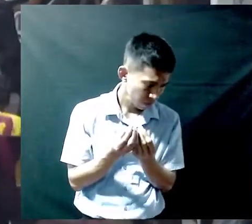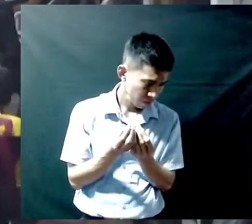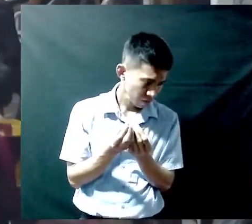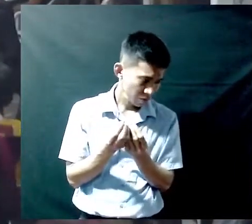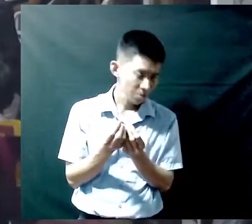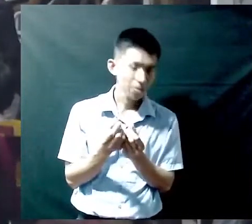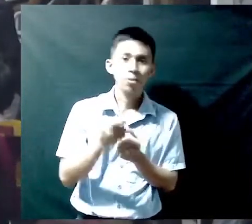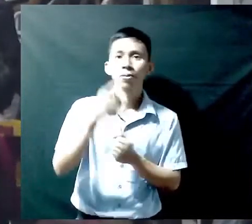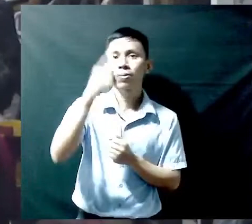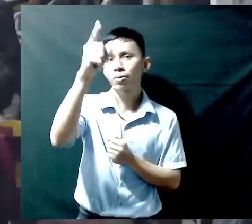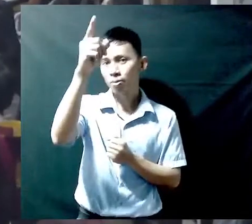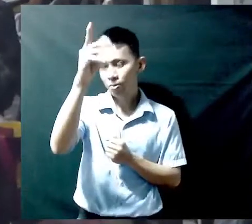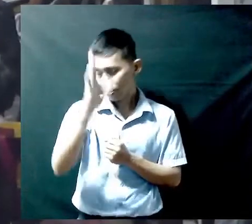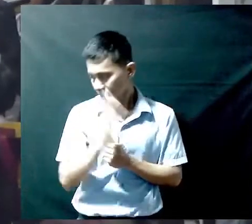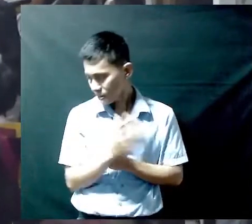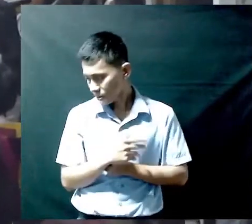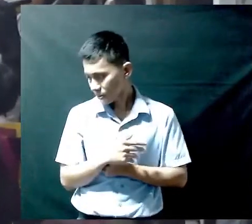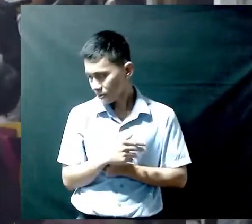ito'y para kay Lord.